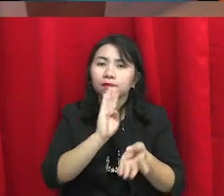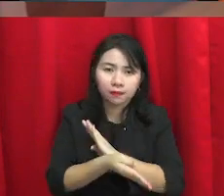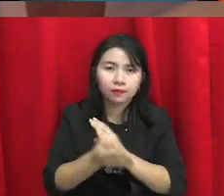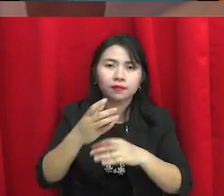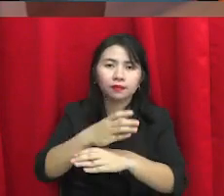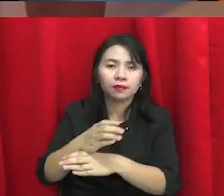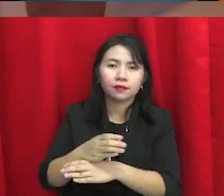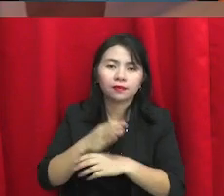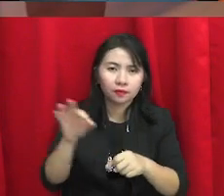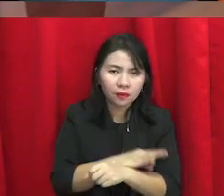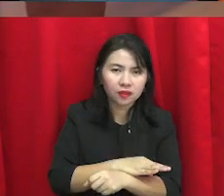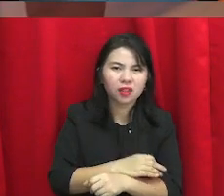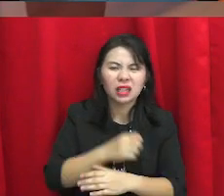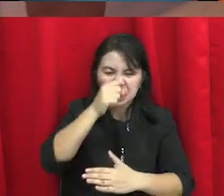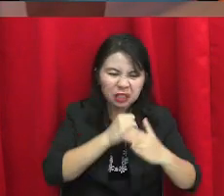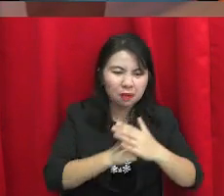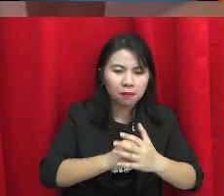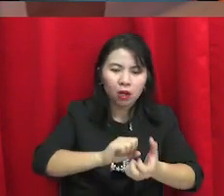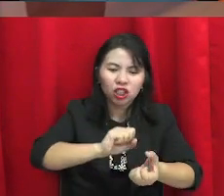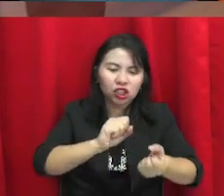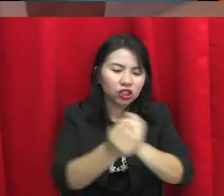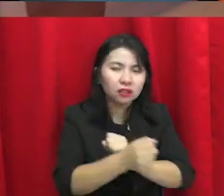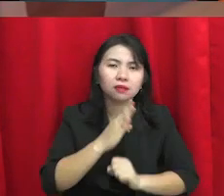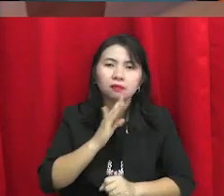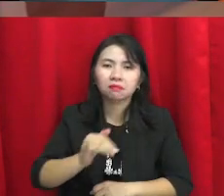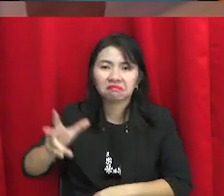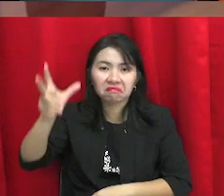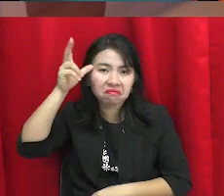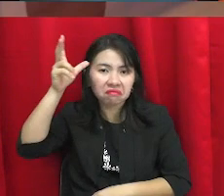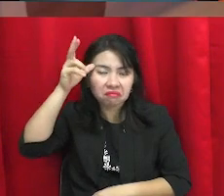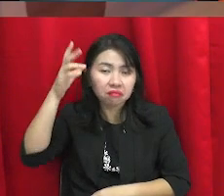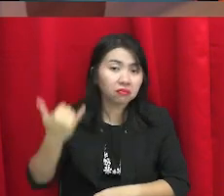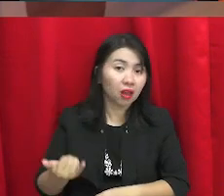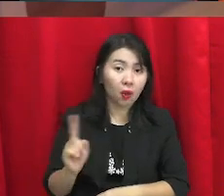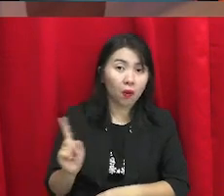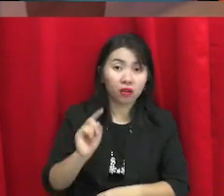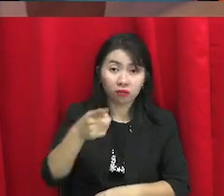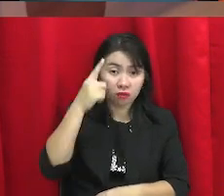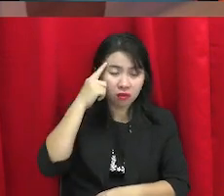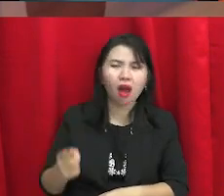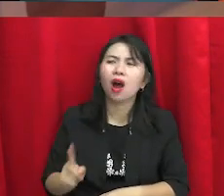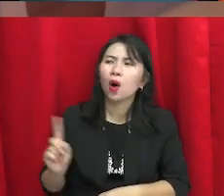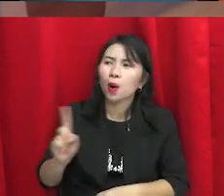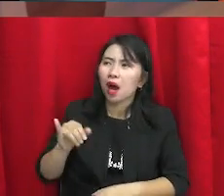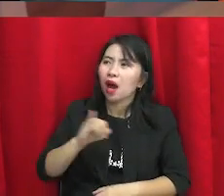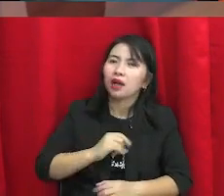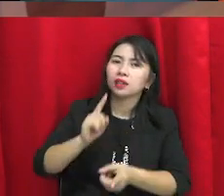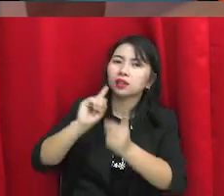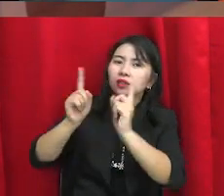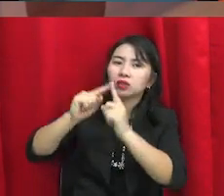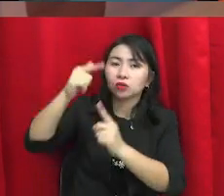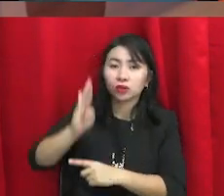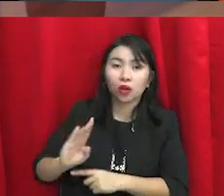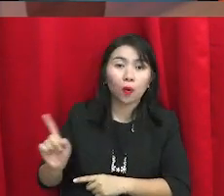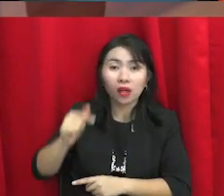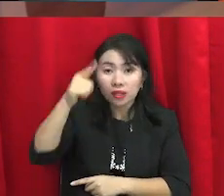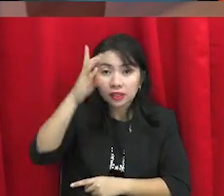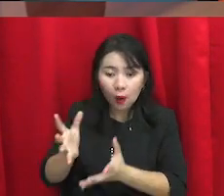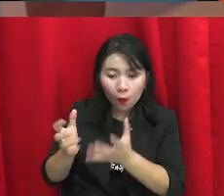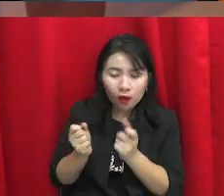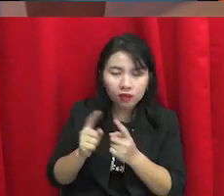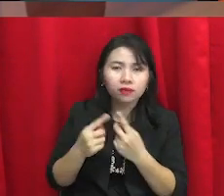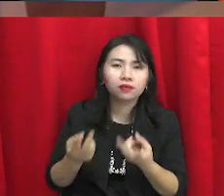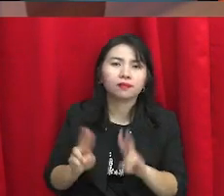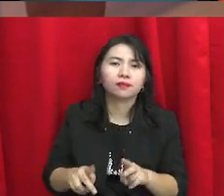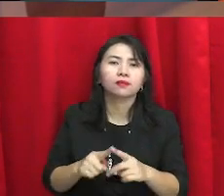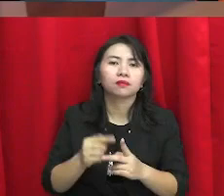simple twitch from Satan. Akala nyo, ang pinapakiusap nyo pa sa Panginoon ay yung gusto mangyari ng Diyos sa inyo. Ang